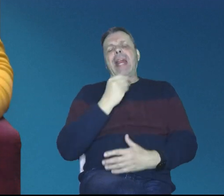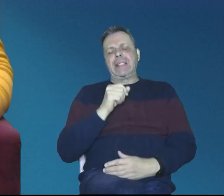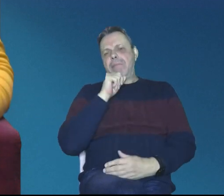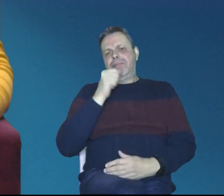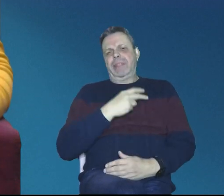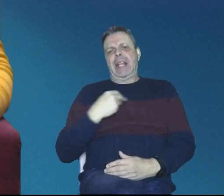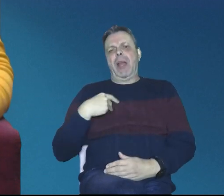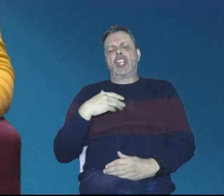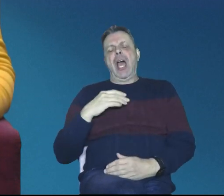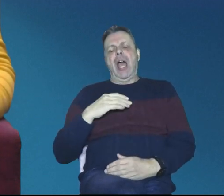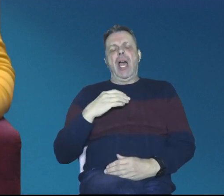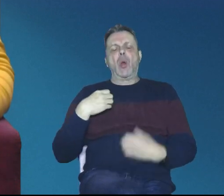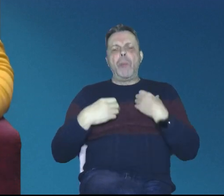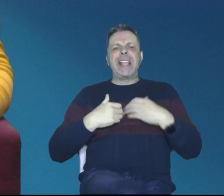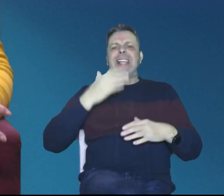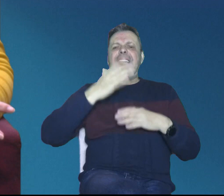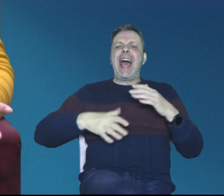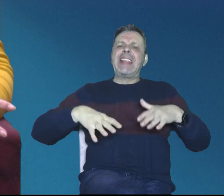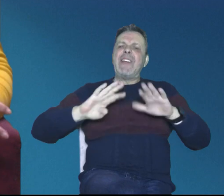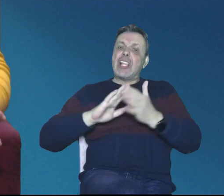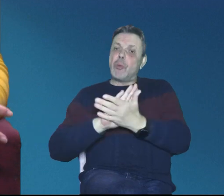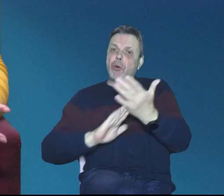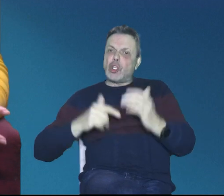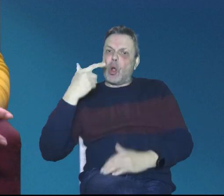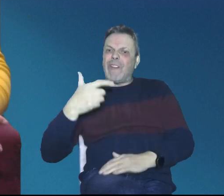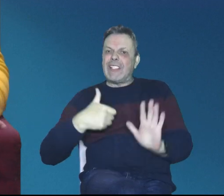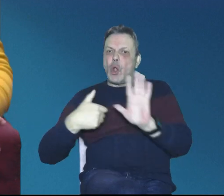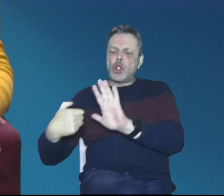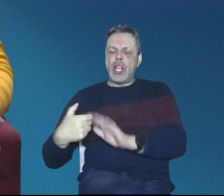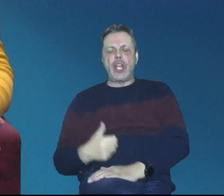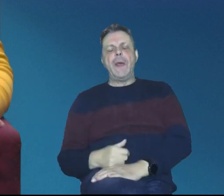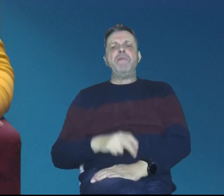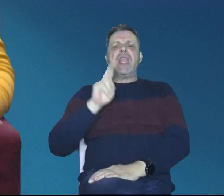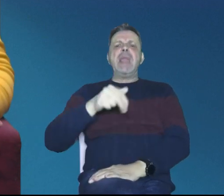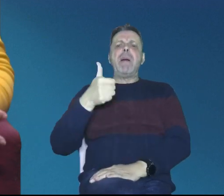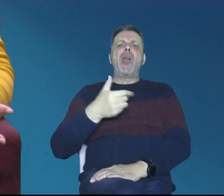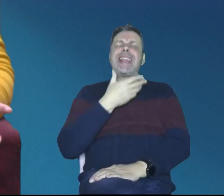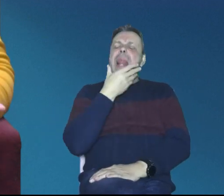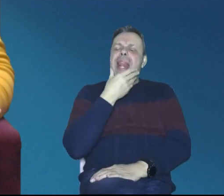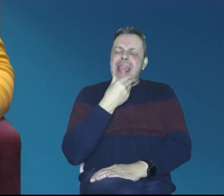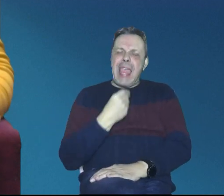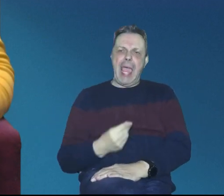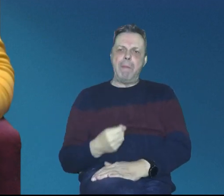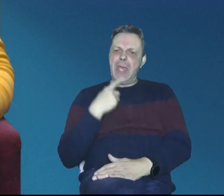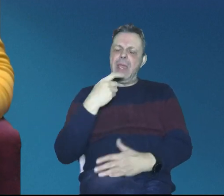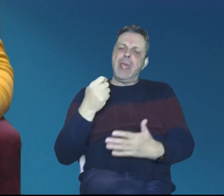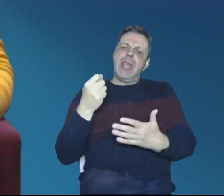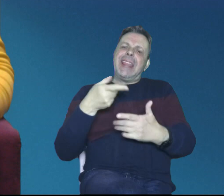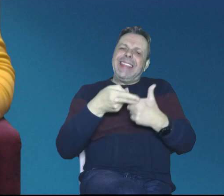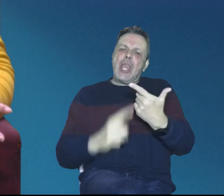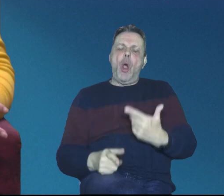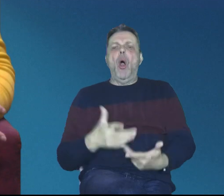prekrasna Zagrepčanka i zagrebačka glumica s kraja 19. i s početka 20. stoljeća. Imamo jedan jako